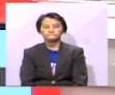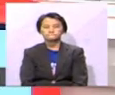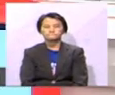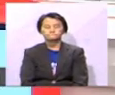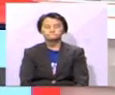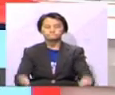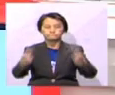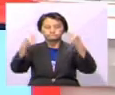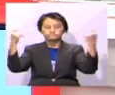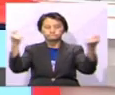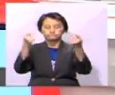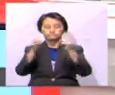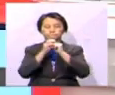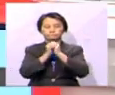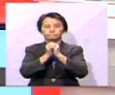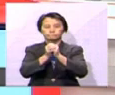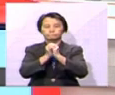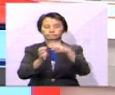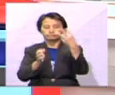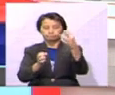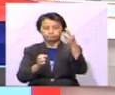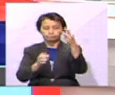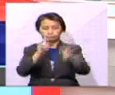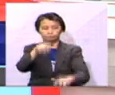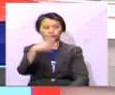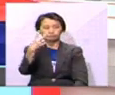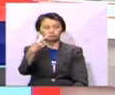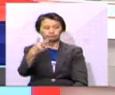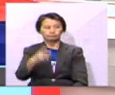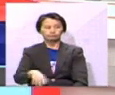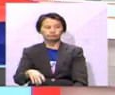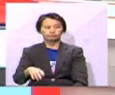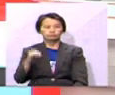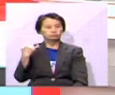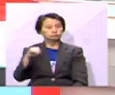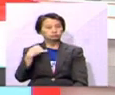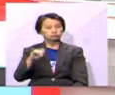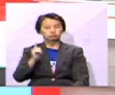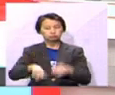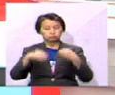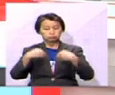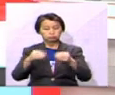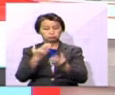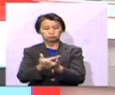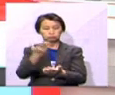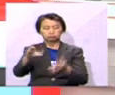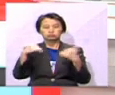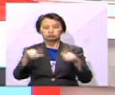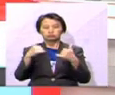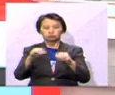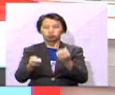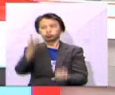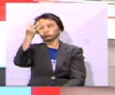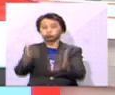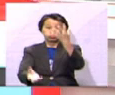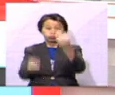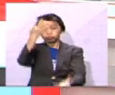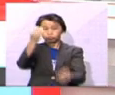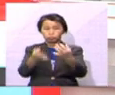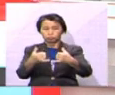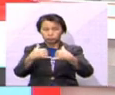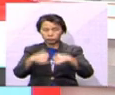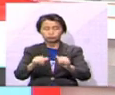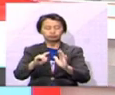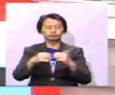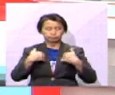Bersempena sambutan Tahun Baharu Cina 16 Februari ini, larangan berhubung memiliki, menjual, membeli atau bermain mercun atau bunga api masih